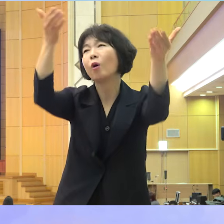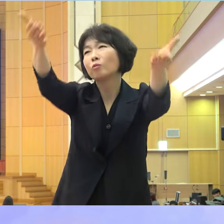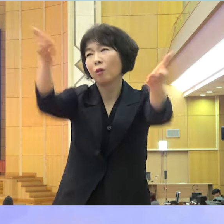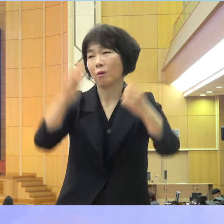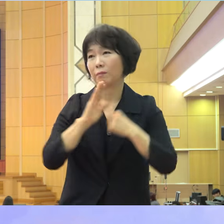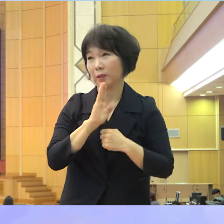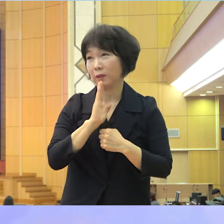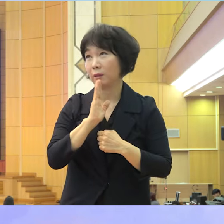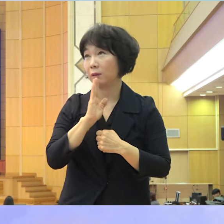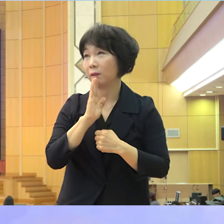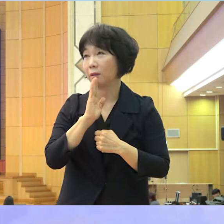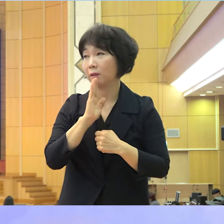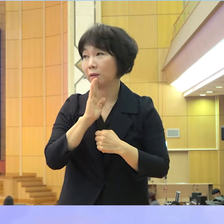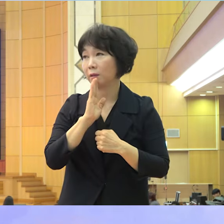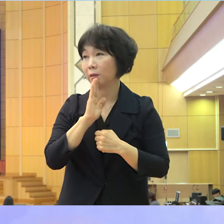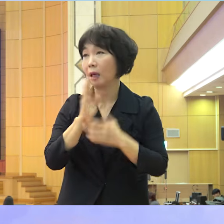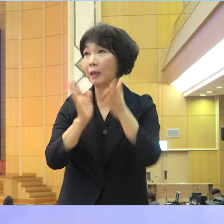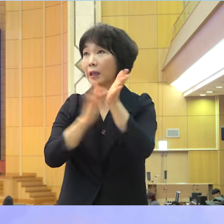사랑하셔서